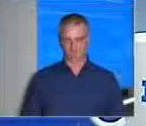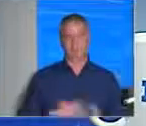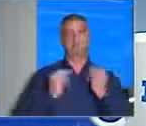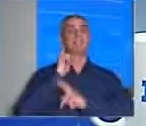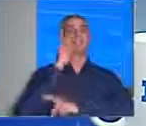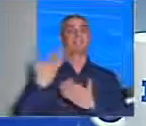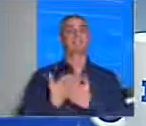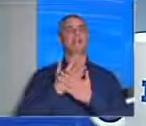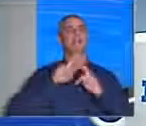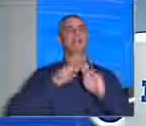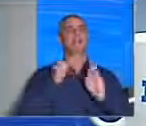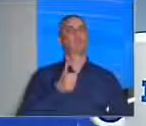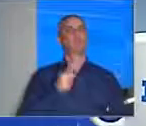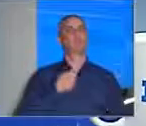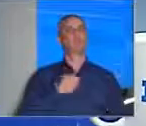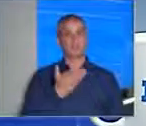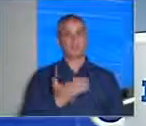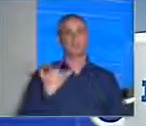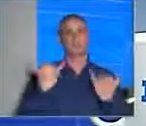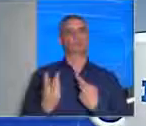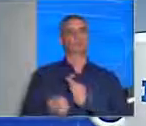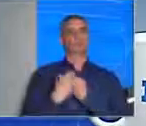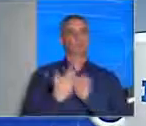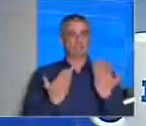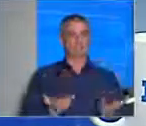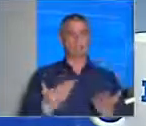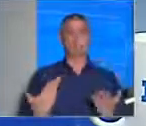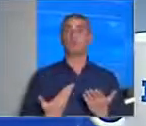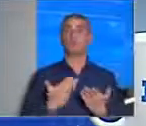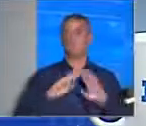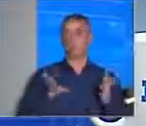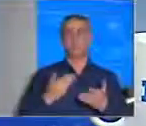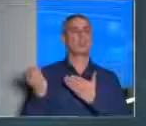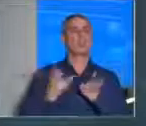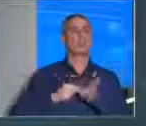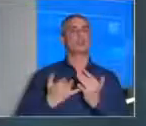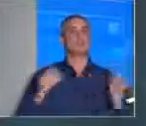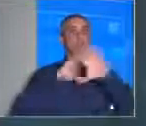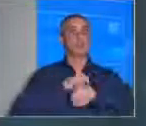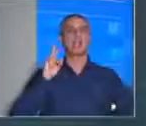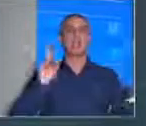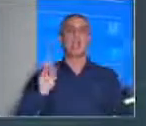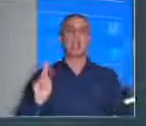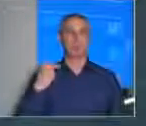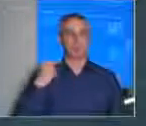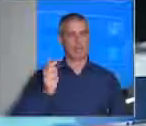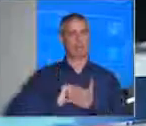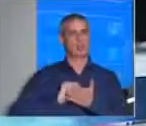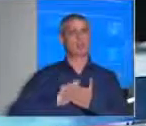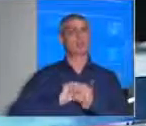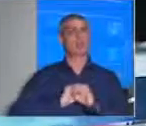משחק חוץ, המגזין העולמי של ערוץ כנסת, ועכשיו מצטרפת אליי כאן באולפן אורחת התוכנית הערב, קרולין גליק,